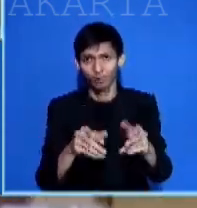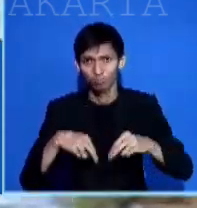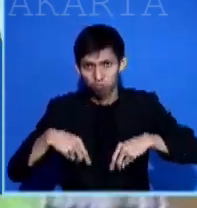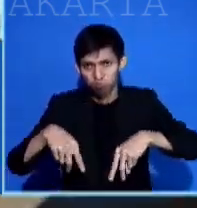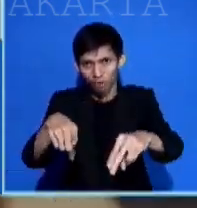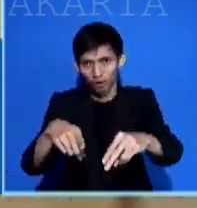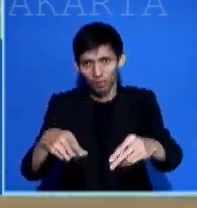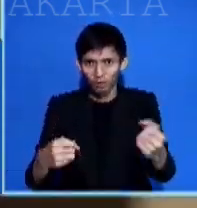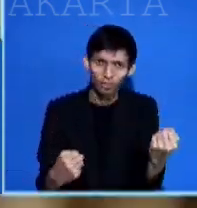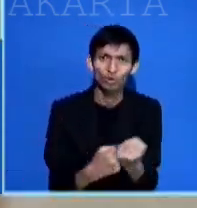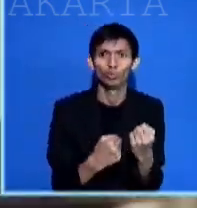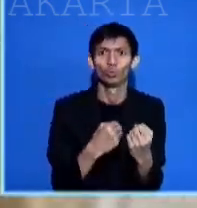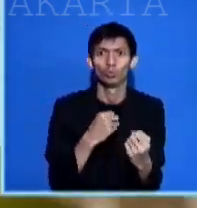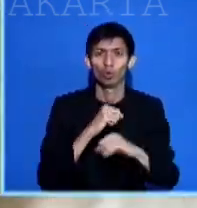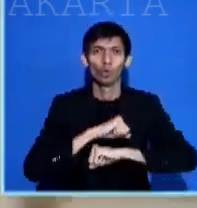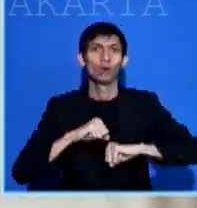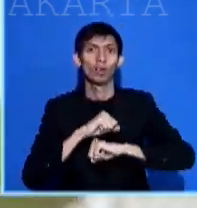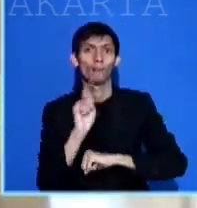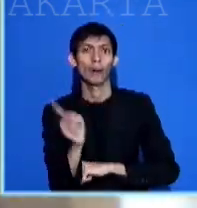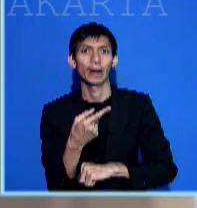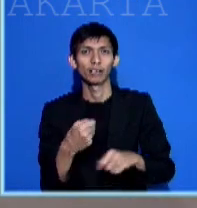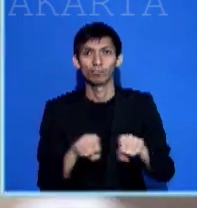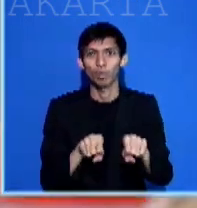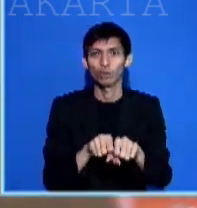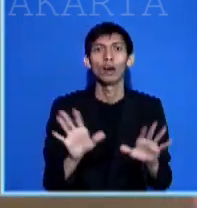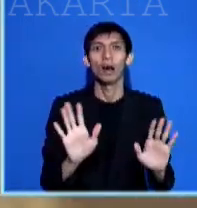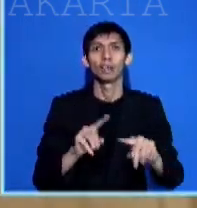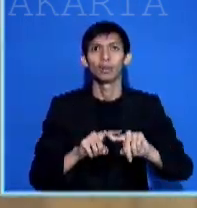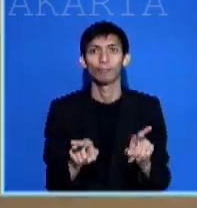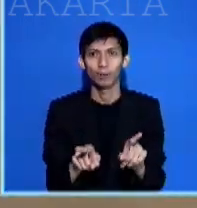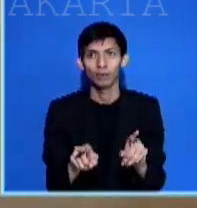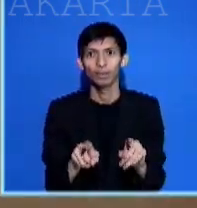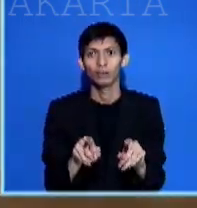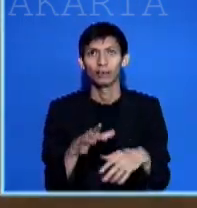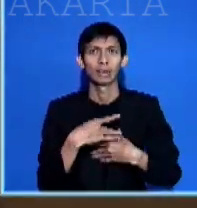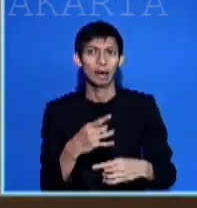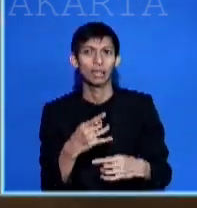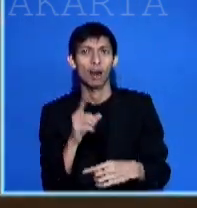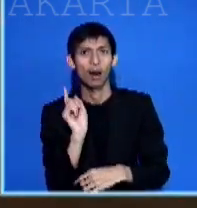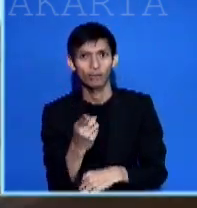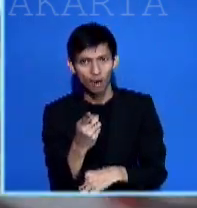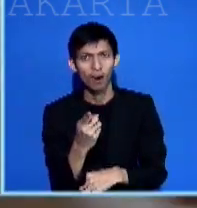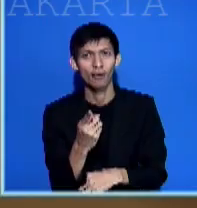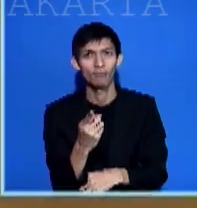sehingga kebanyakan peserta tanpa memakai sepatu meski demikian banyak yang aniku